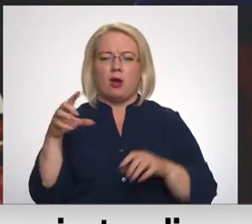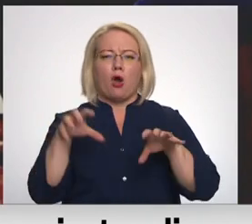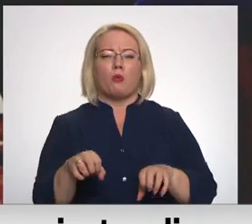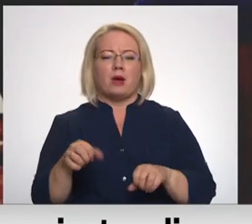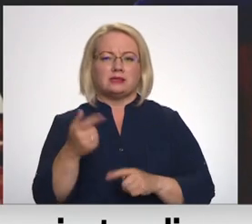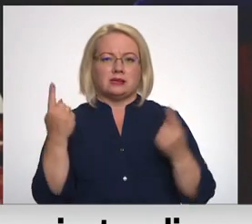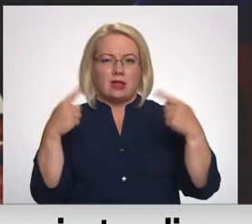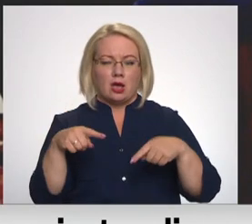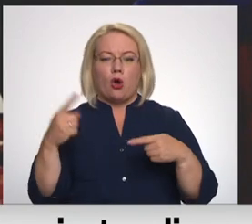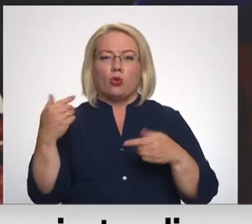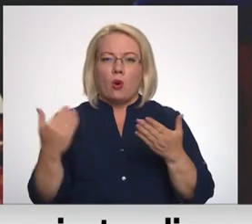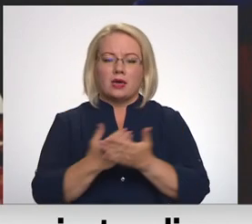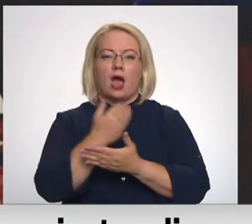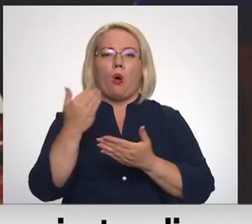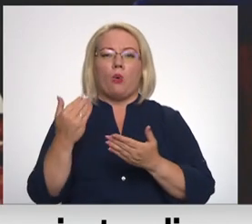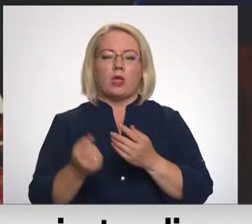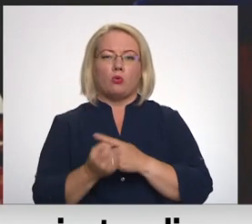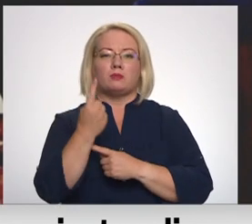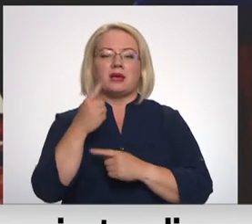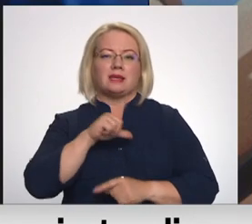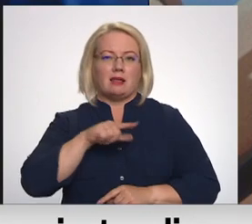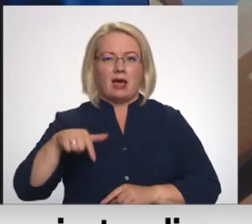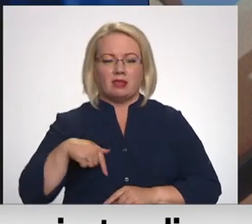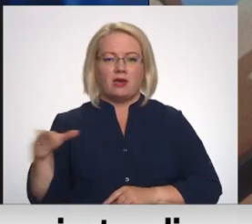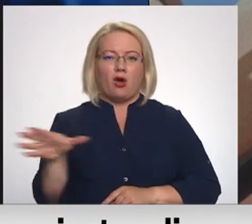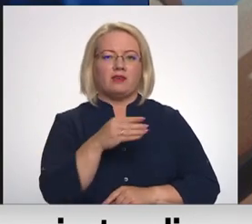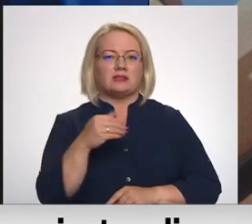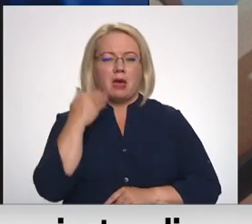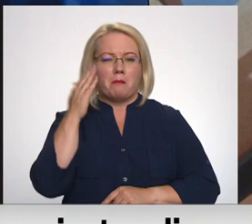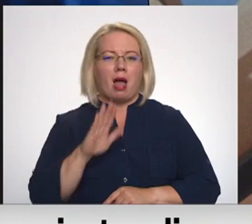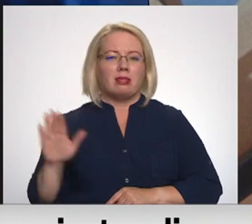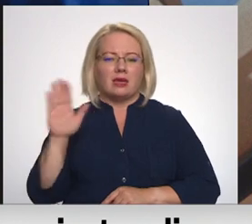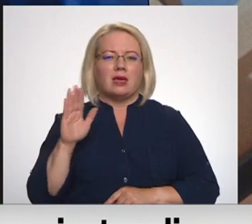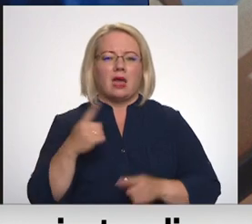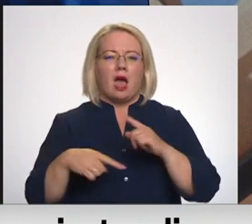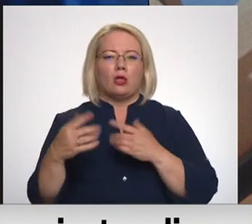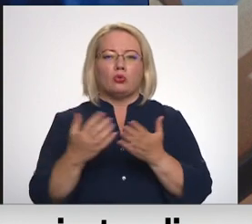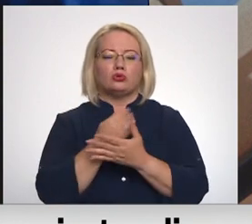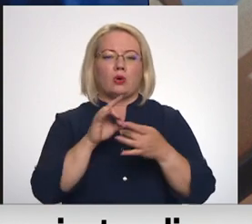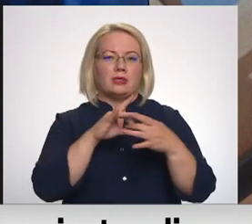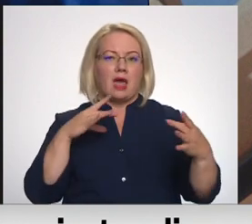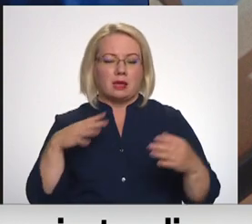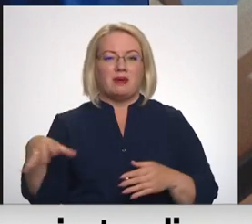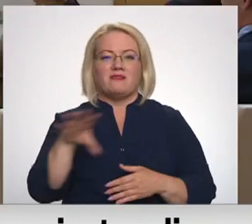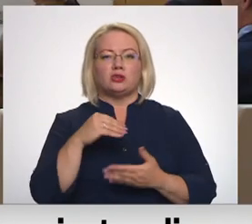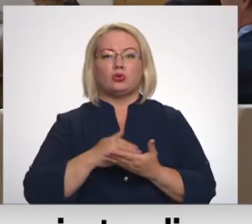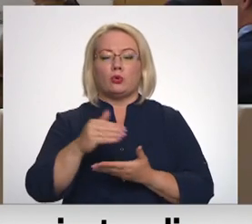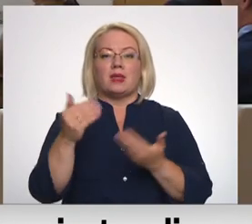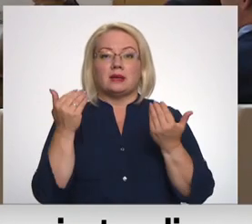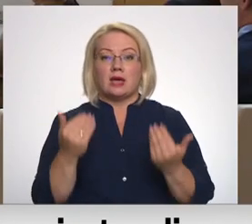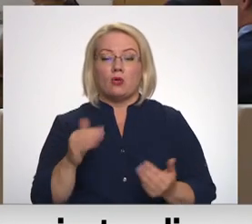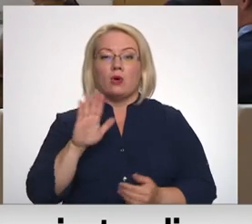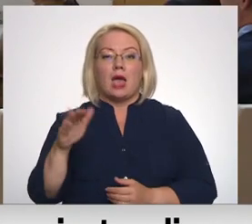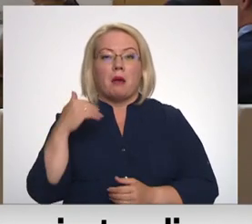laikā un no jauna uzplaiksnīja Latvijai un visai Baltijai atgūstot neatkarību. Viss turpinās arī tagad, un kad pie